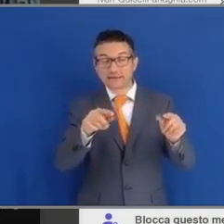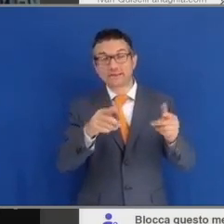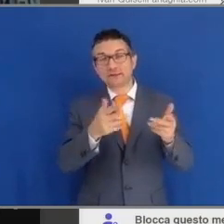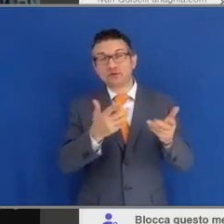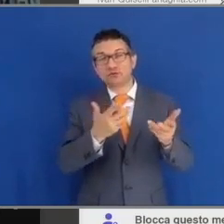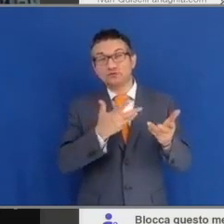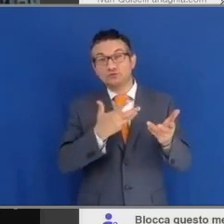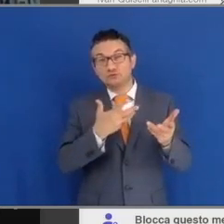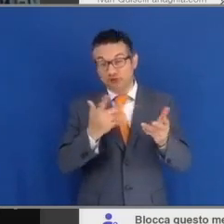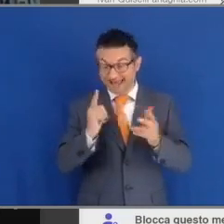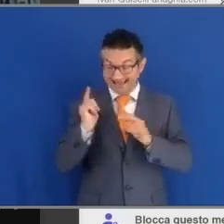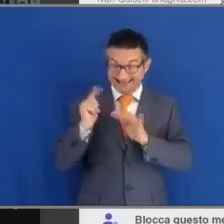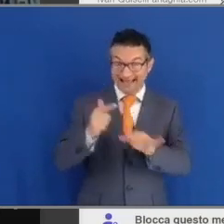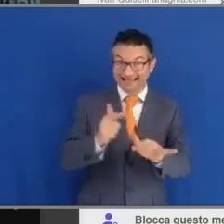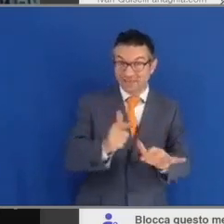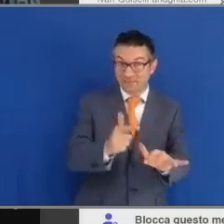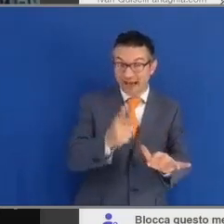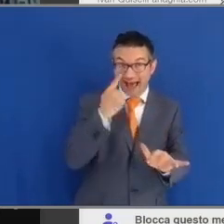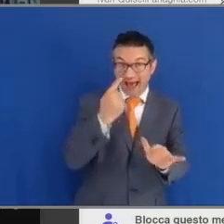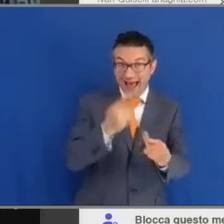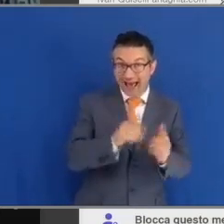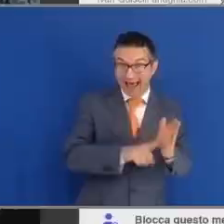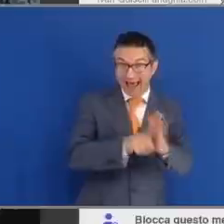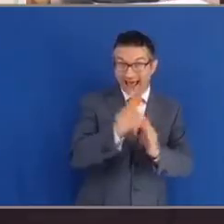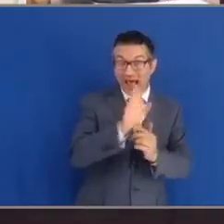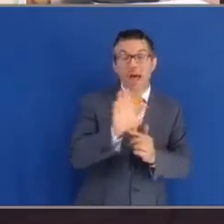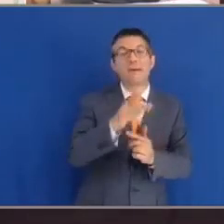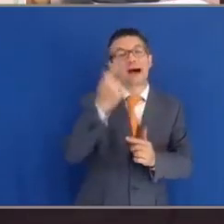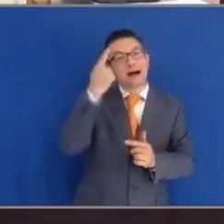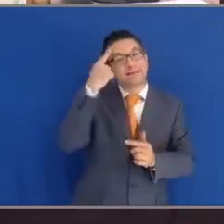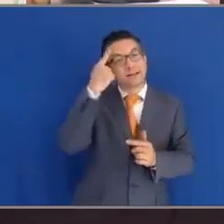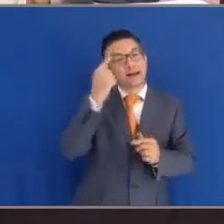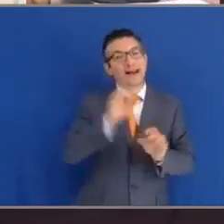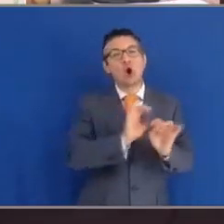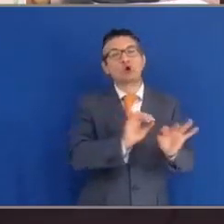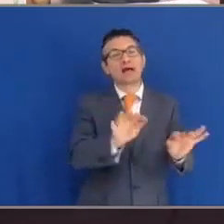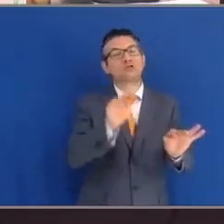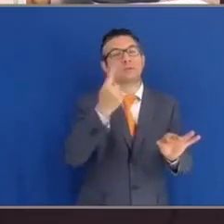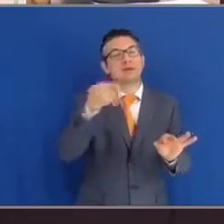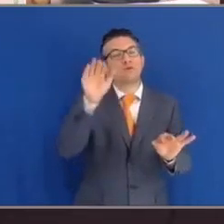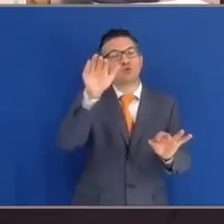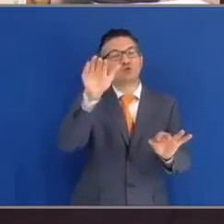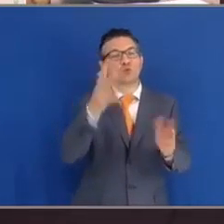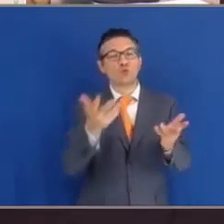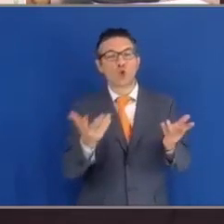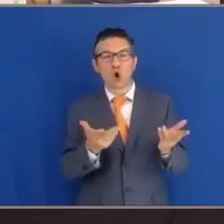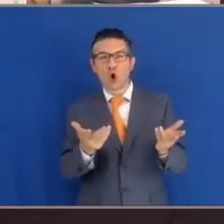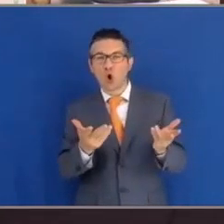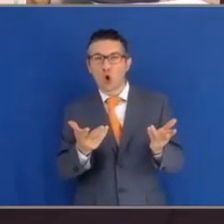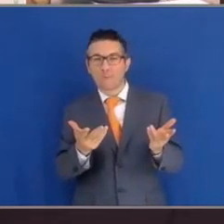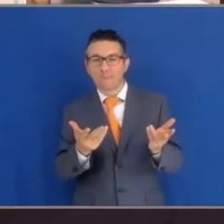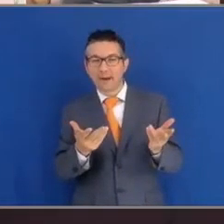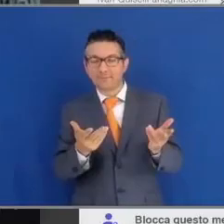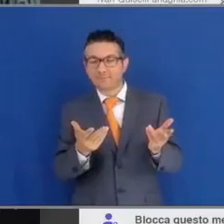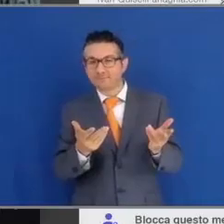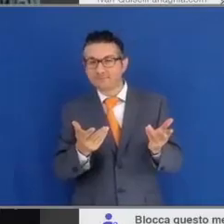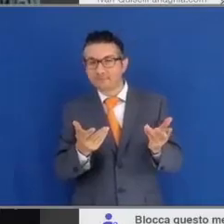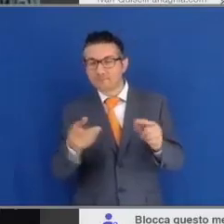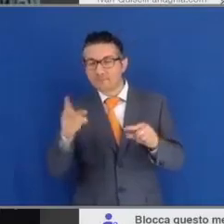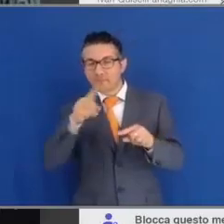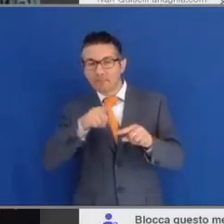ultime settimane, cosa ci dicono per il futuro? E le previsioni di arrivare a zero non sono state azzeccate, ma